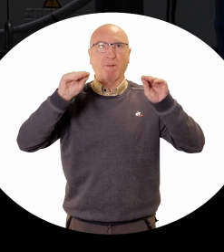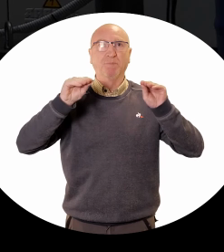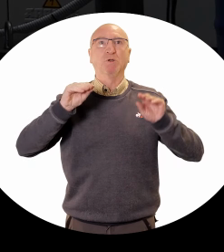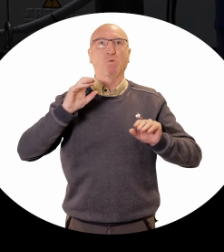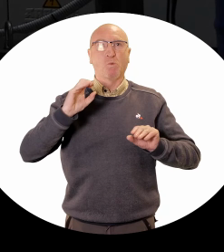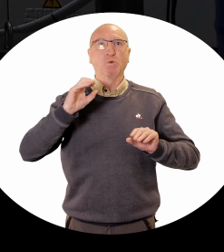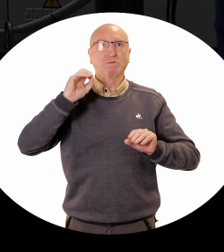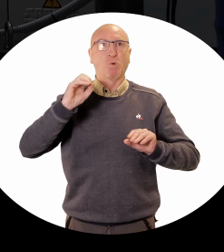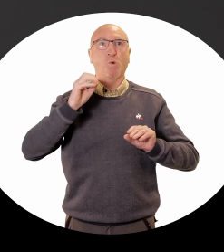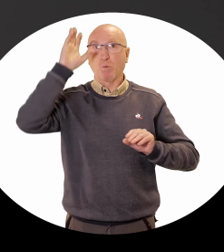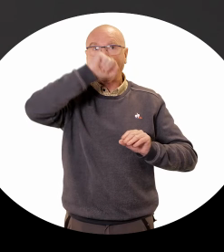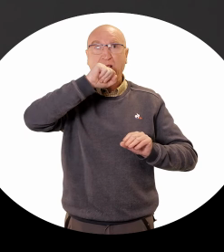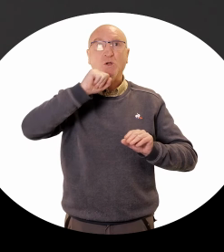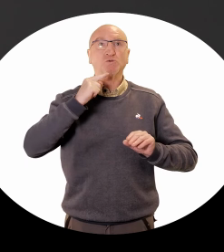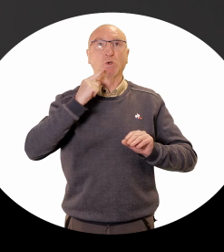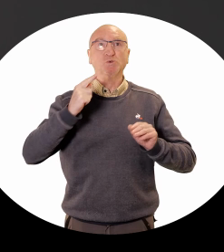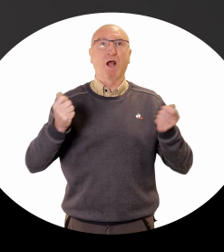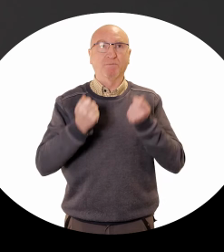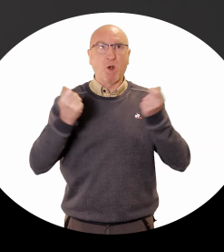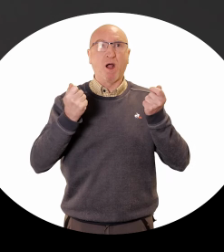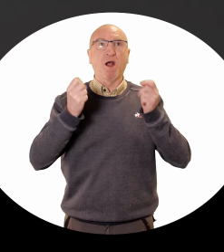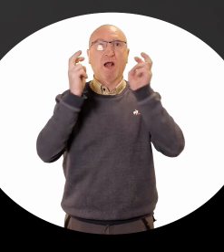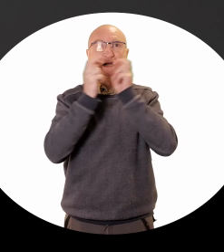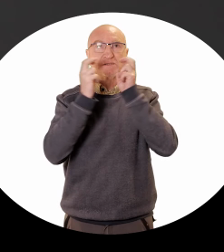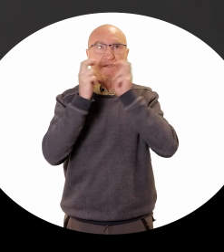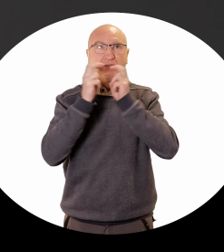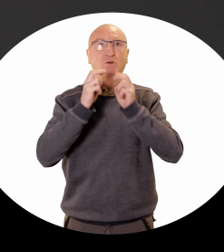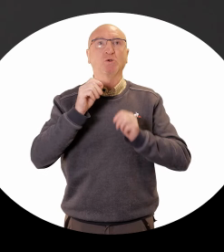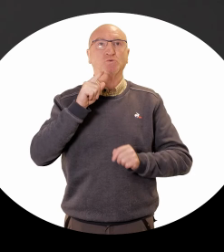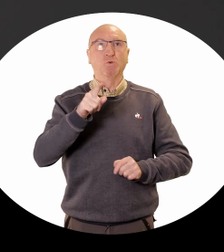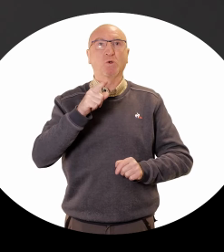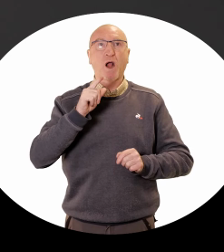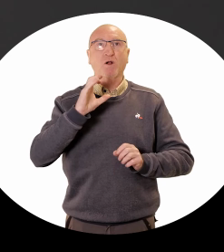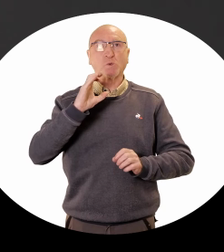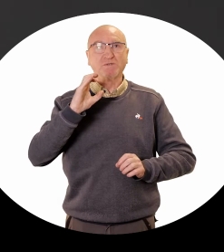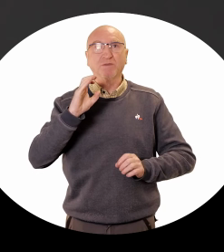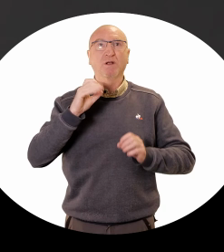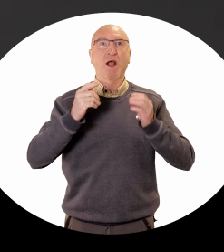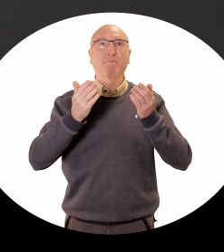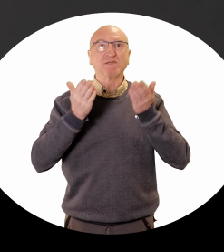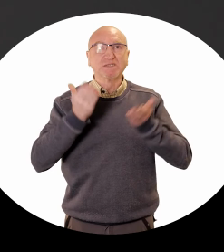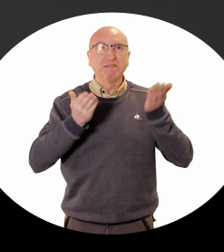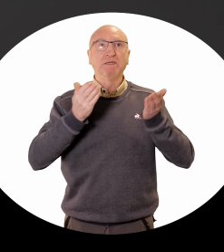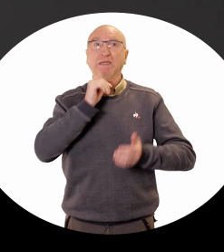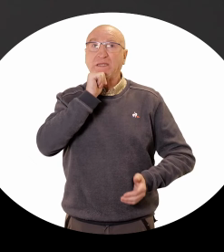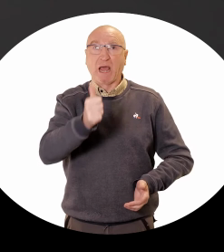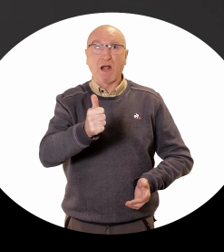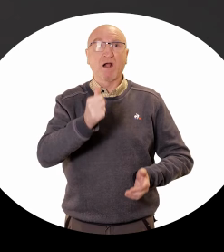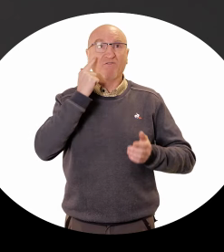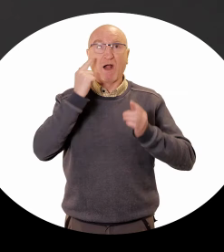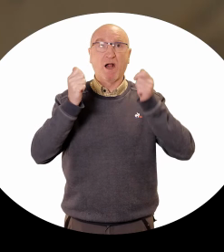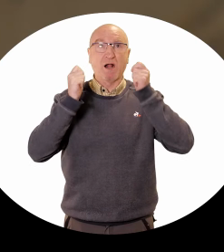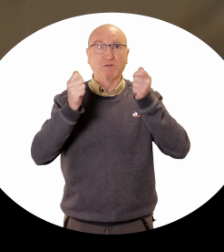suis une presse 30 tonnes. Même si on m'oubliait, je suis entièrement électrique, je consomme quasiment rien et je fais attention à la planète,